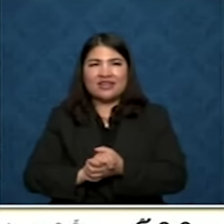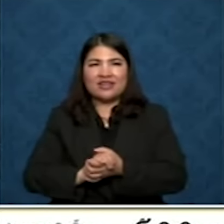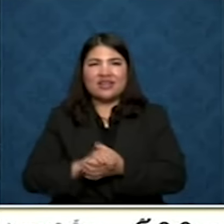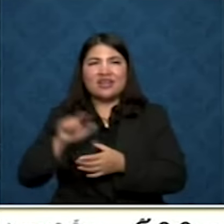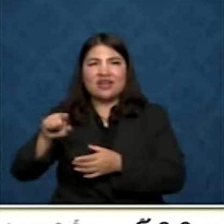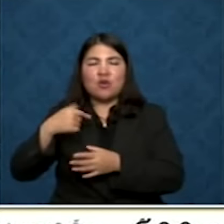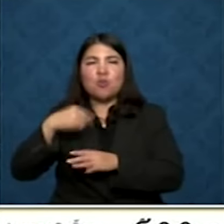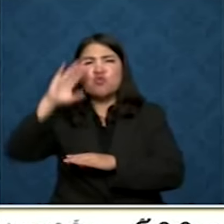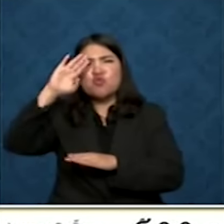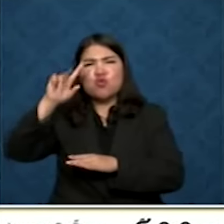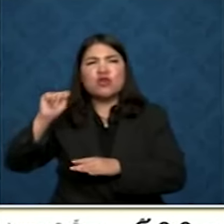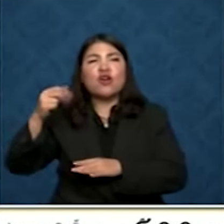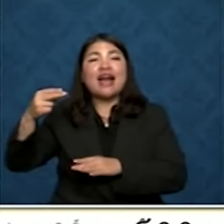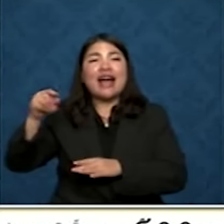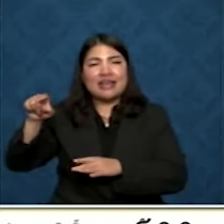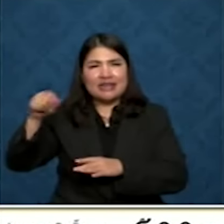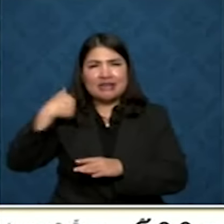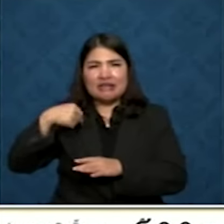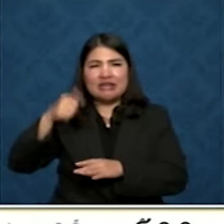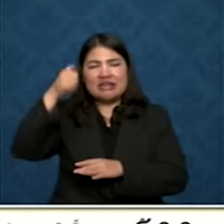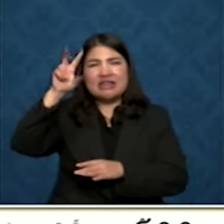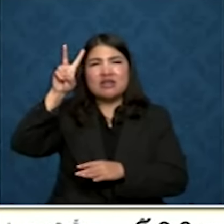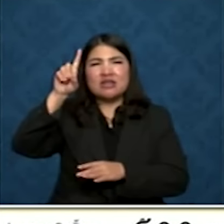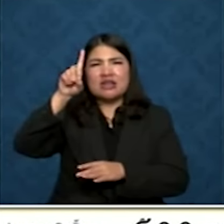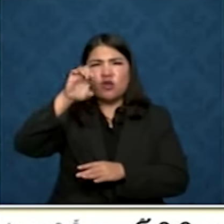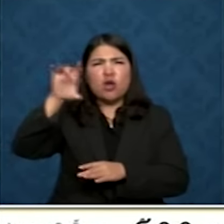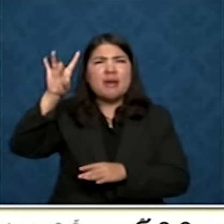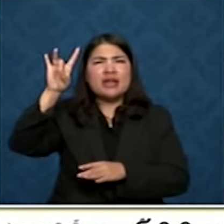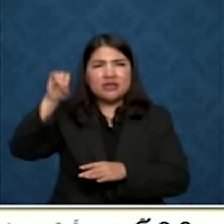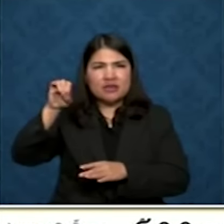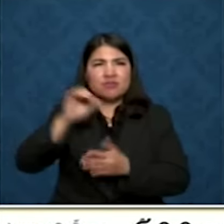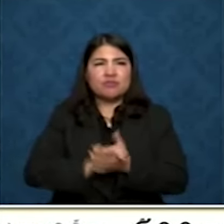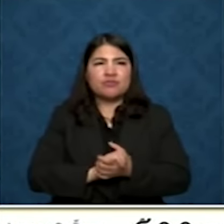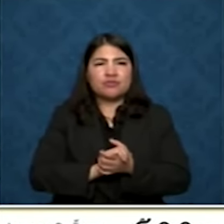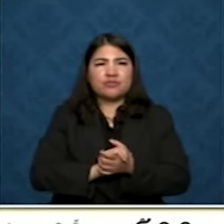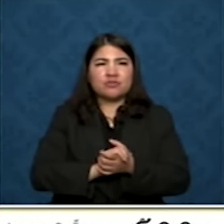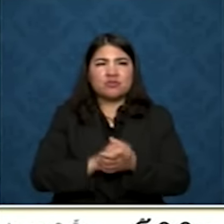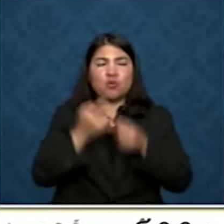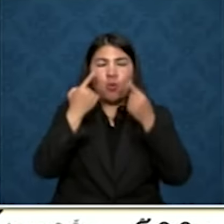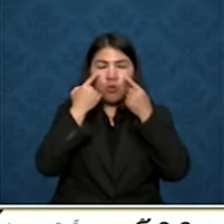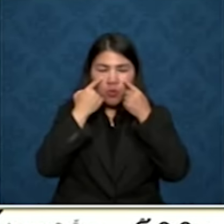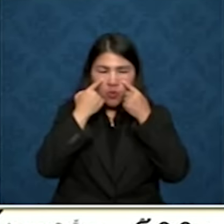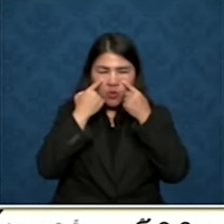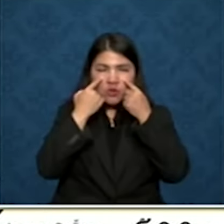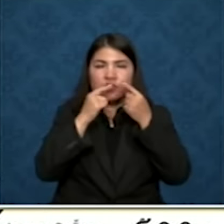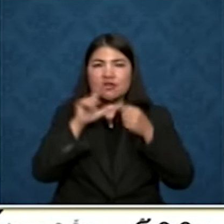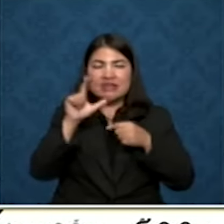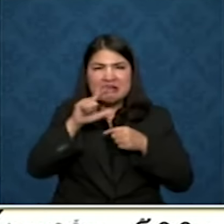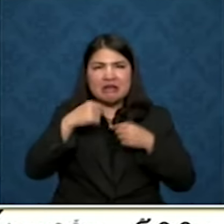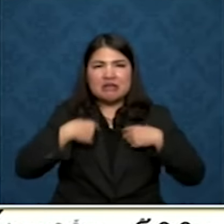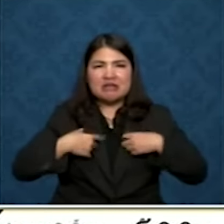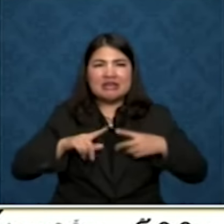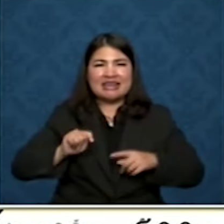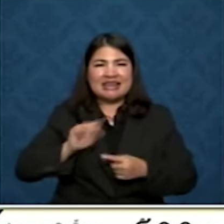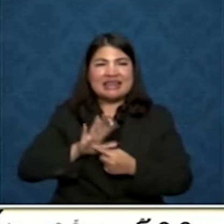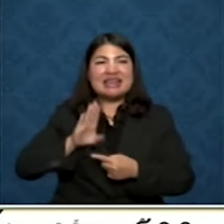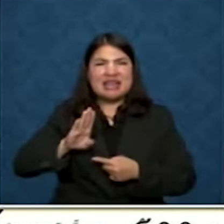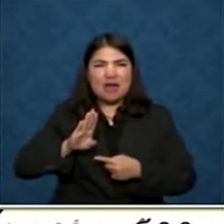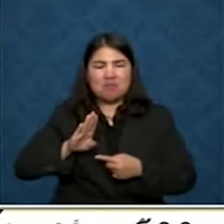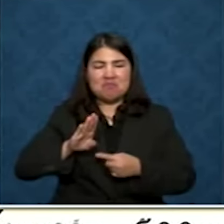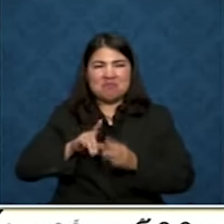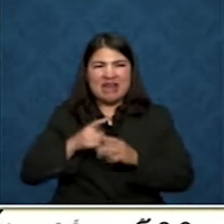ก็เกิด 180วันเนี่ยนะครับของผู้ป่วยอออ่างเนี่ยนะครับมีอาการคือตัวเหลืองตาเหลืองแล้วเขามีตับอักเสียบอยู่เดิมแล้วก็มาเกิดตัอักเสียบ